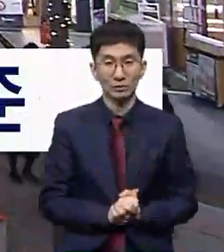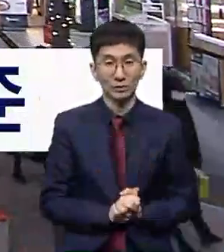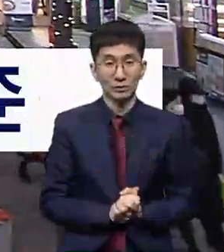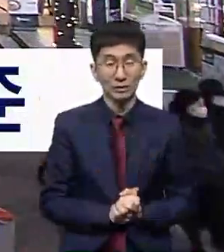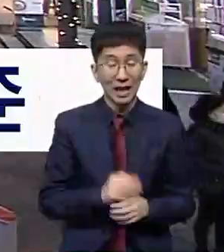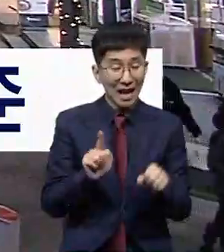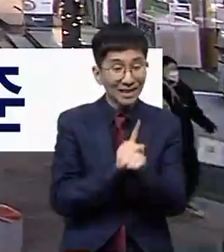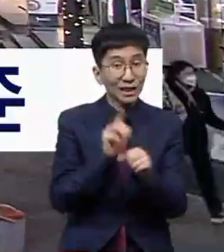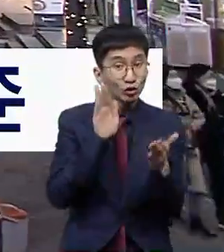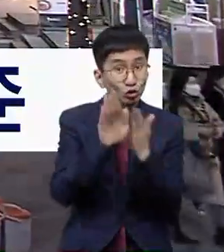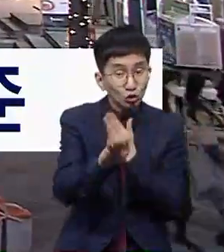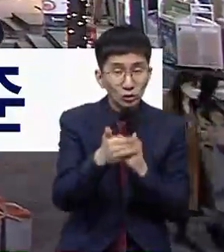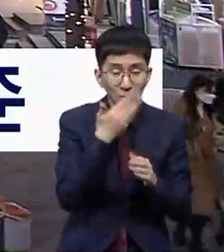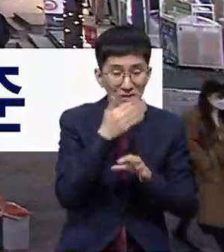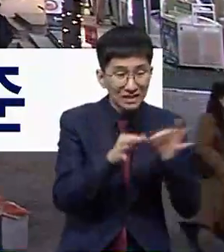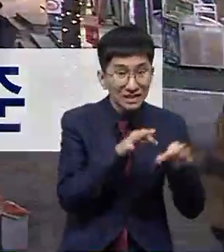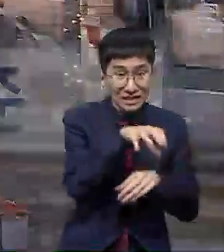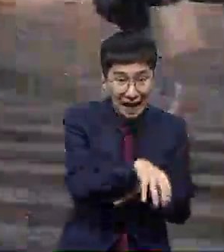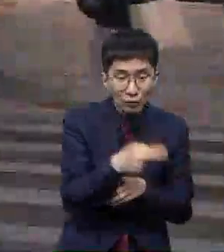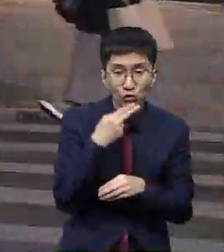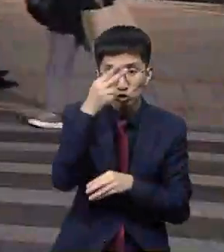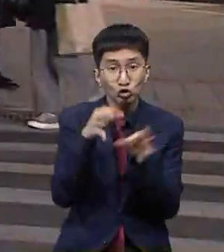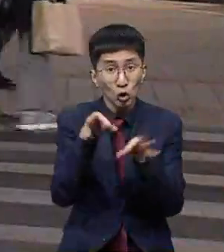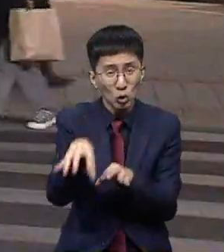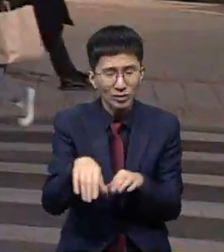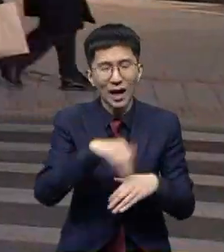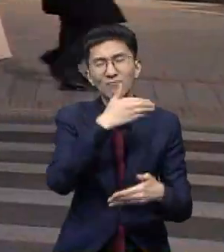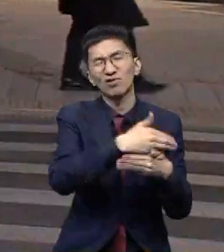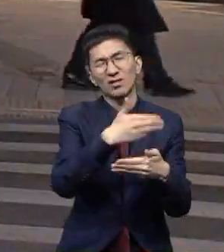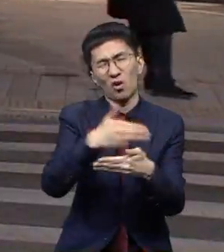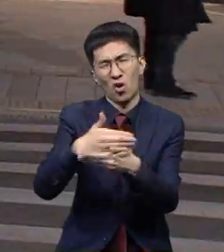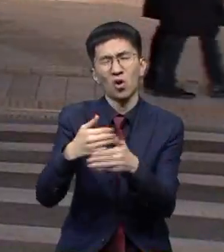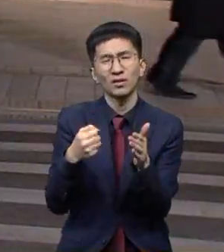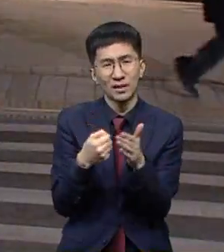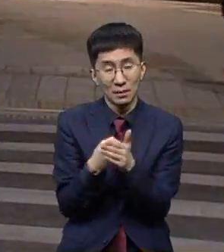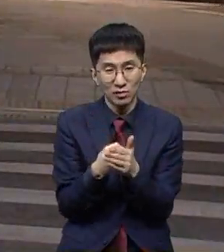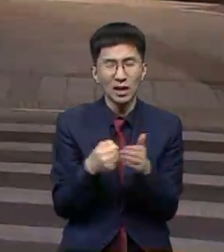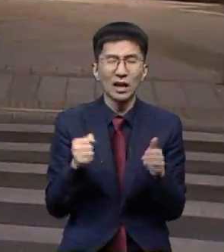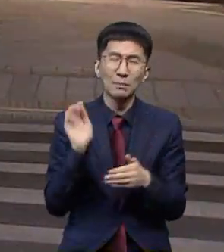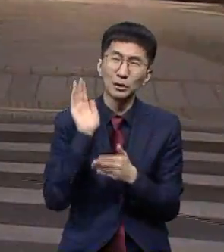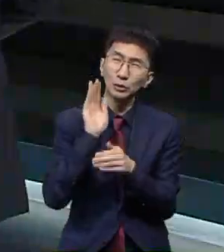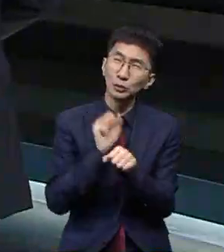주점 모두 문을 닫아야 하는 만큼 시간이 갈수록 행인은 더 줄 걸로 보입니다.